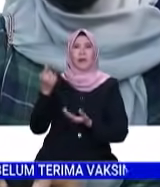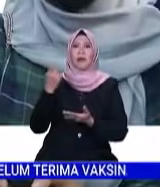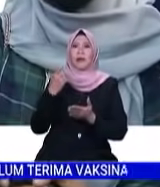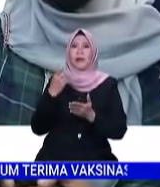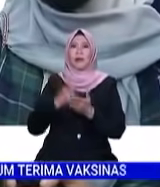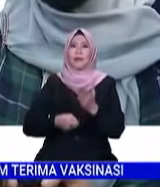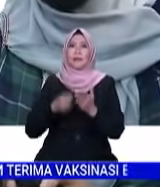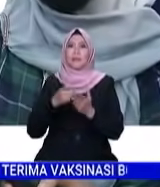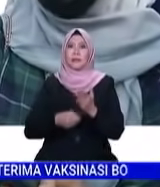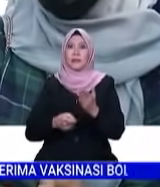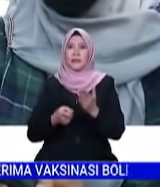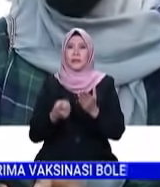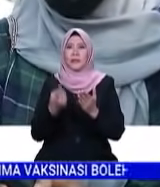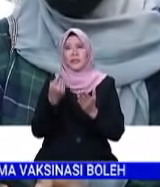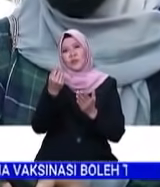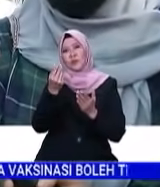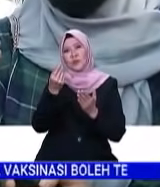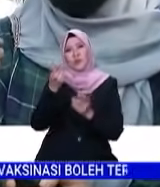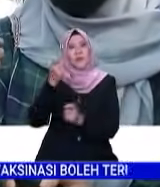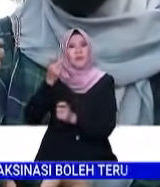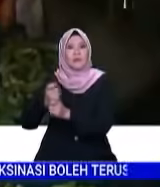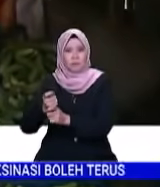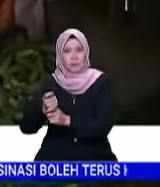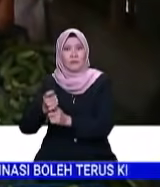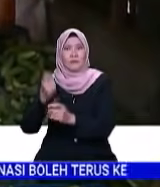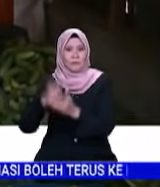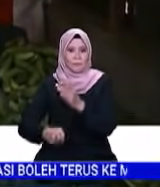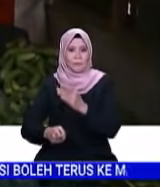harga lantai yang telah ditetapkan.